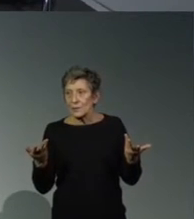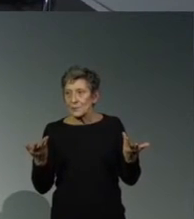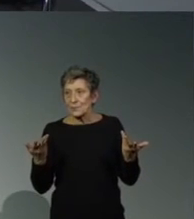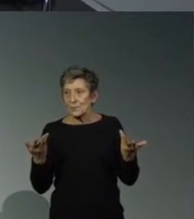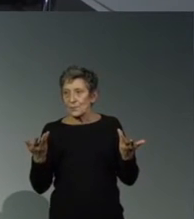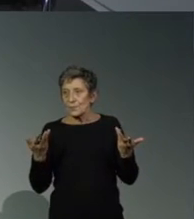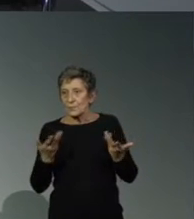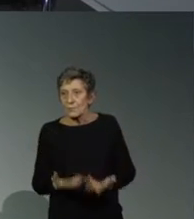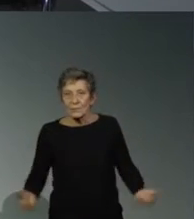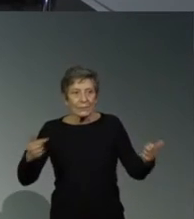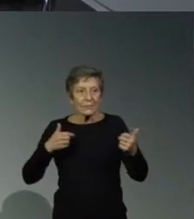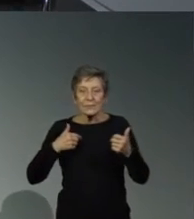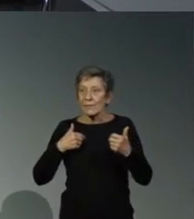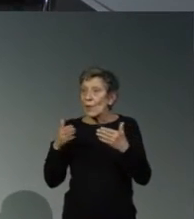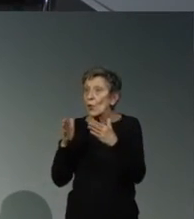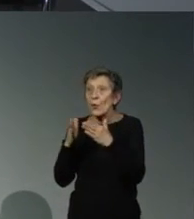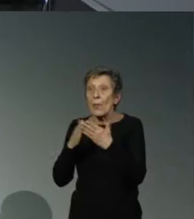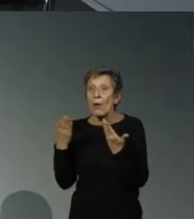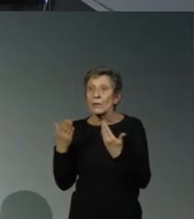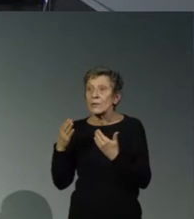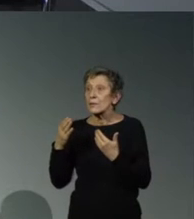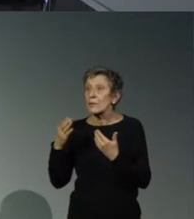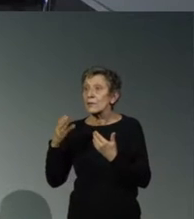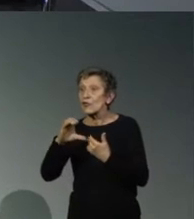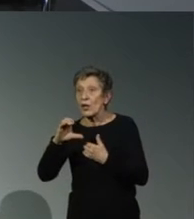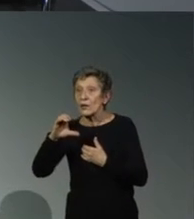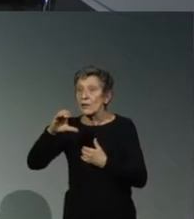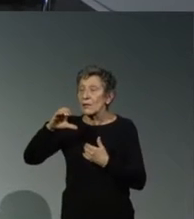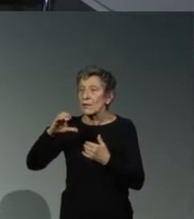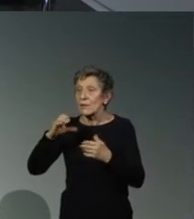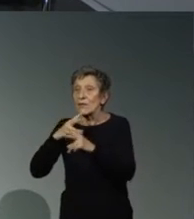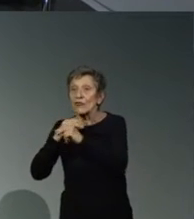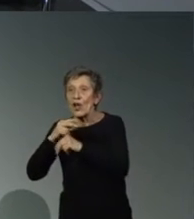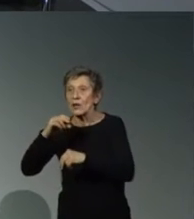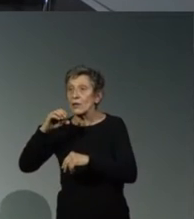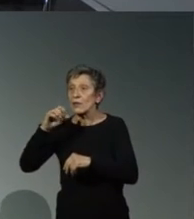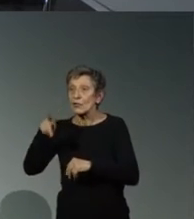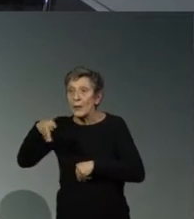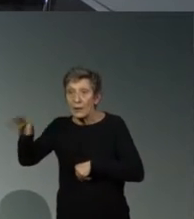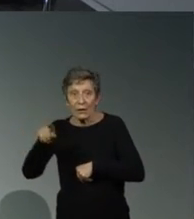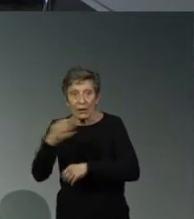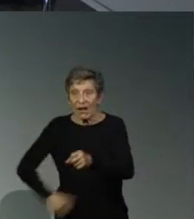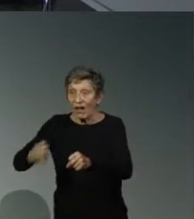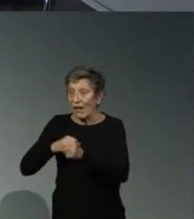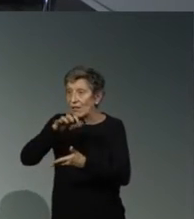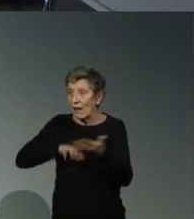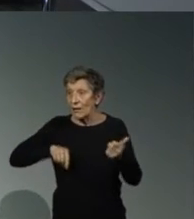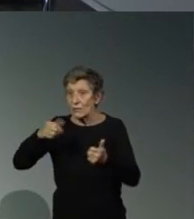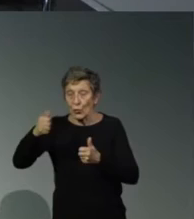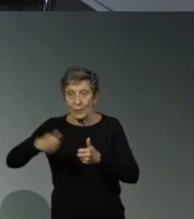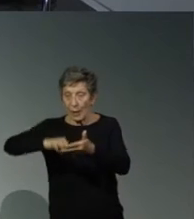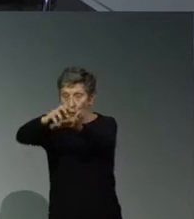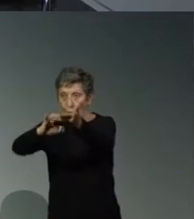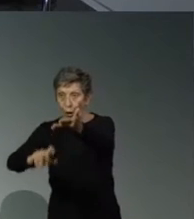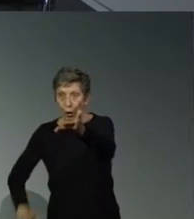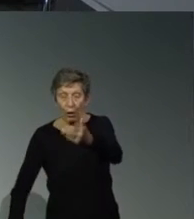on ne demande pas à ChatGPT de vomir du texte ou de produire du texte, parce que de toute façon, moi, en ce qui me concerne, le texte. Quand